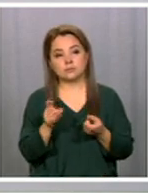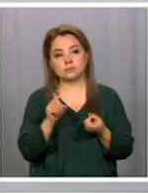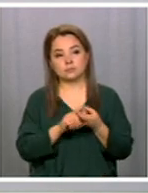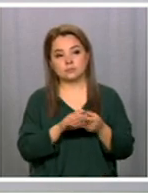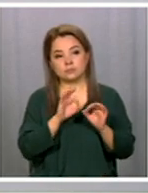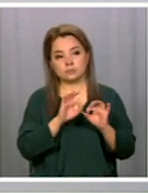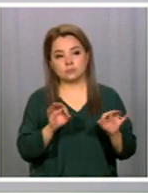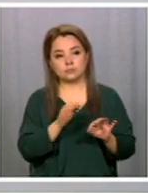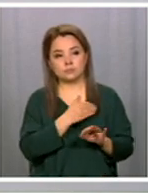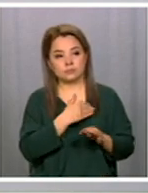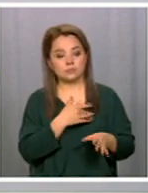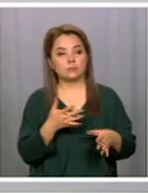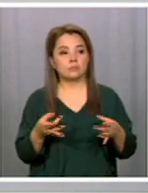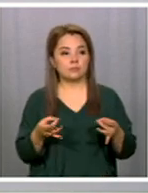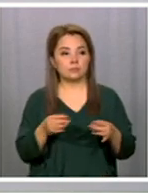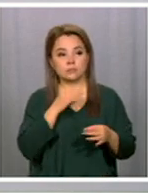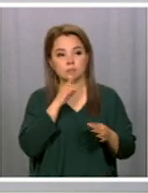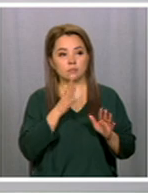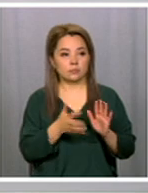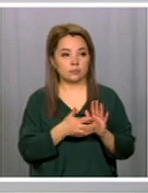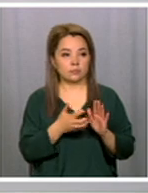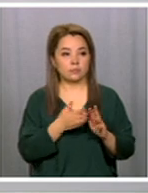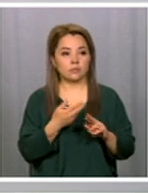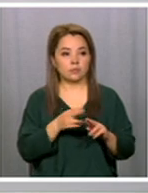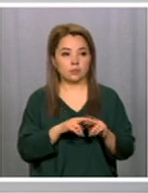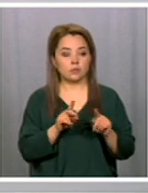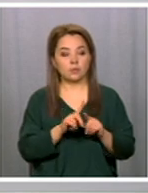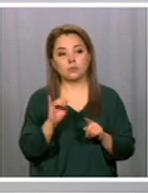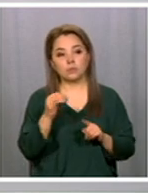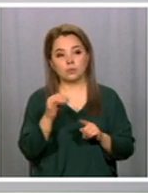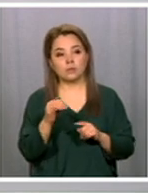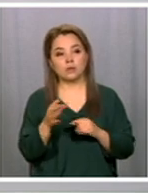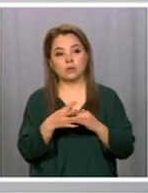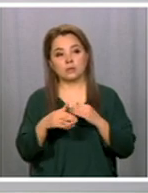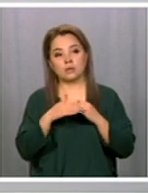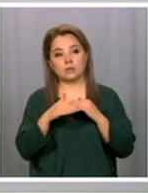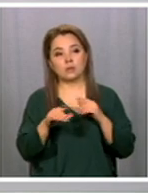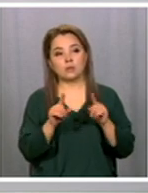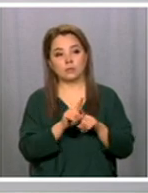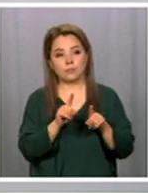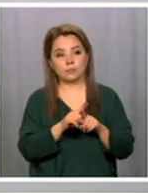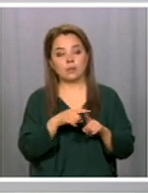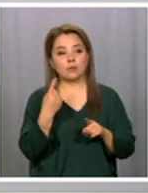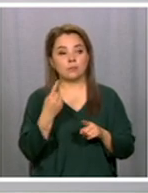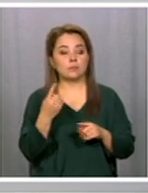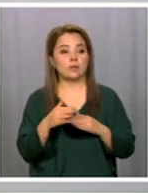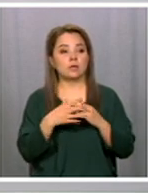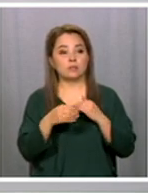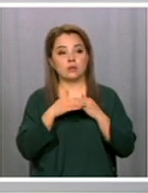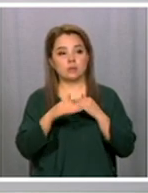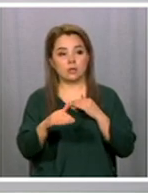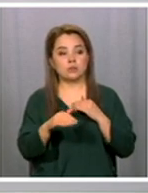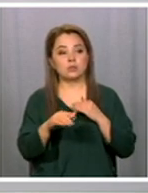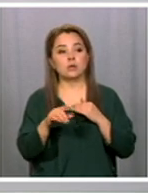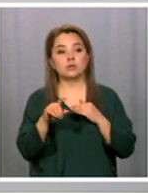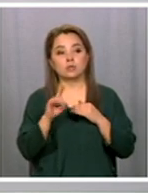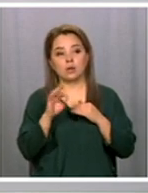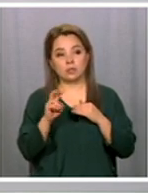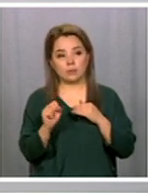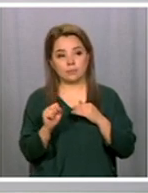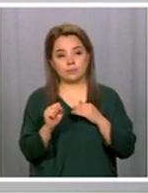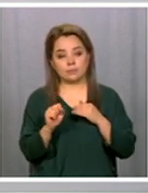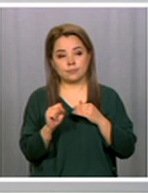тоқталсақ, яғни ылғалдың жетіспеуінен оңтүстікке қарай, мысалы, бірінші далалы зона, далалы зона